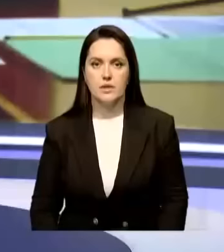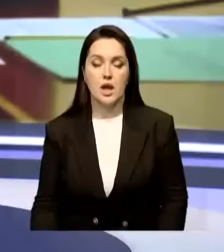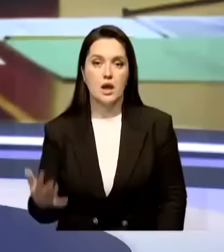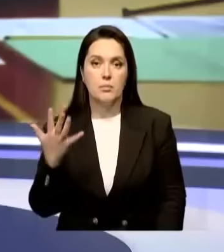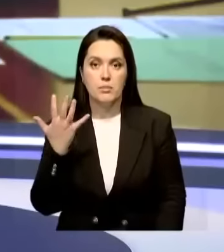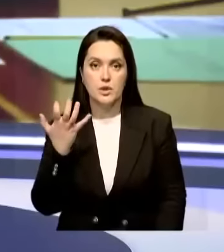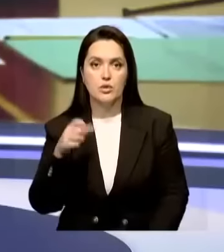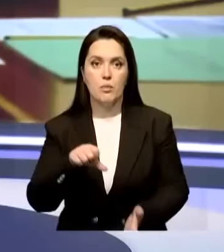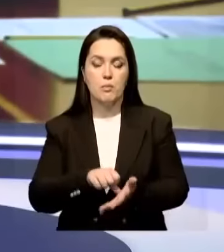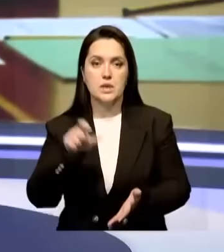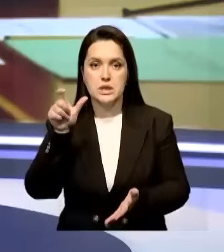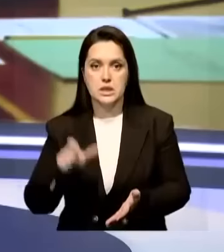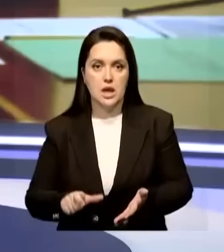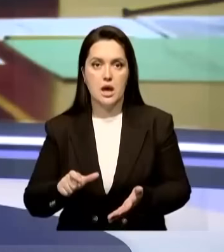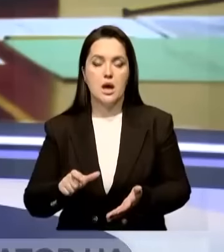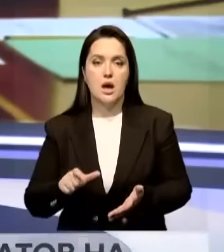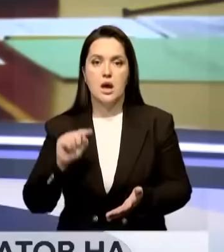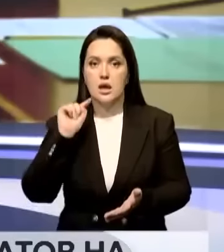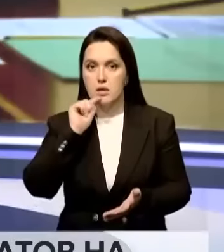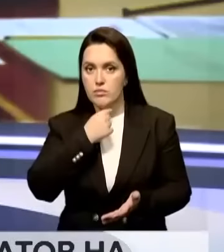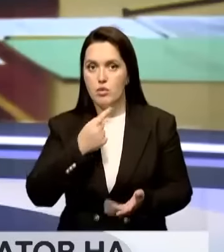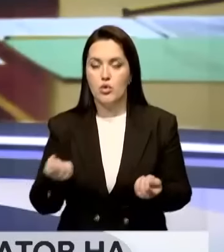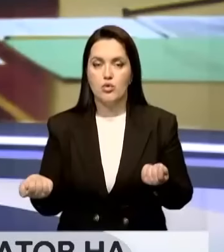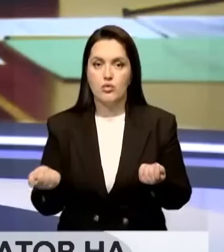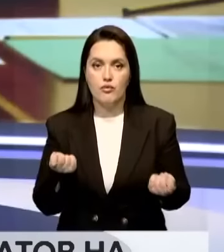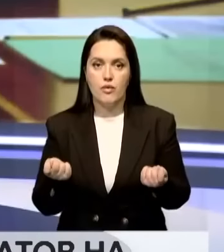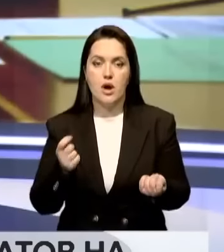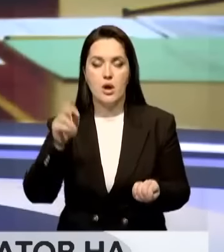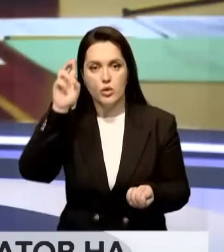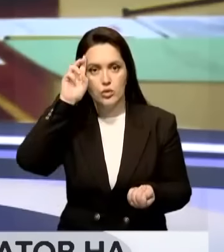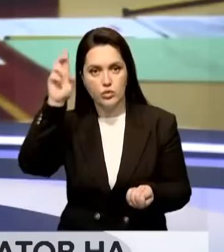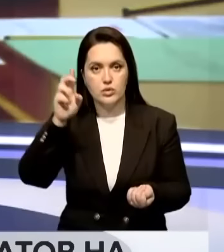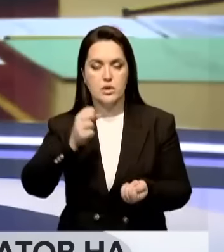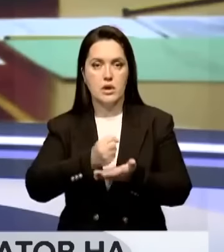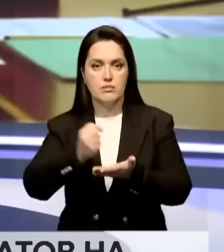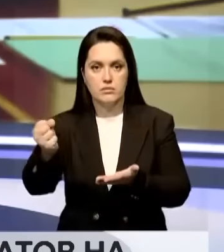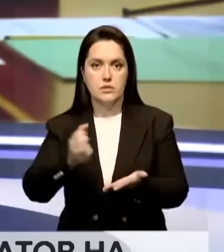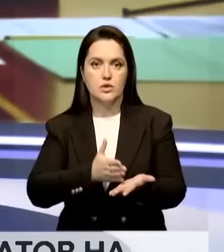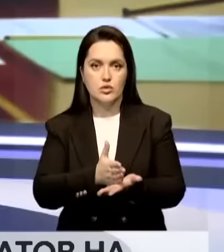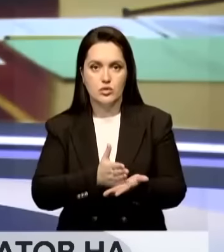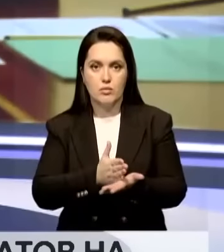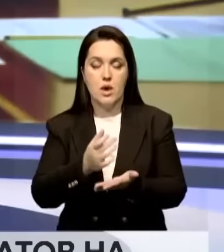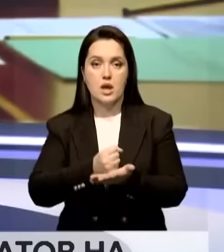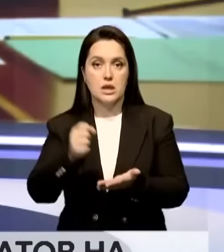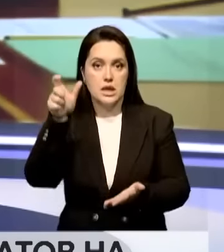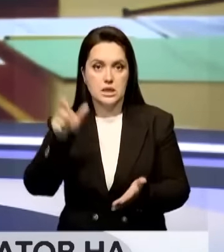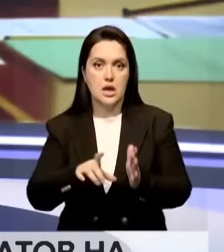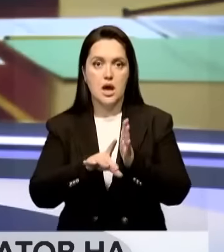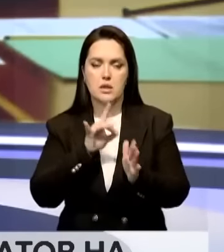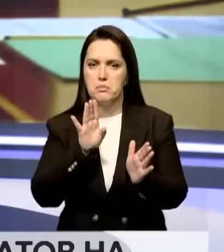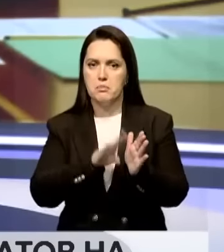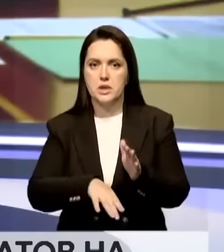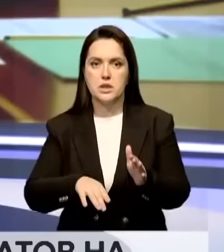Больше 500 представителей секторов экономики заняли руководящие должности на государственной службе. Назначенцев отобрали